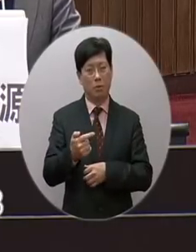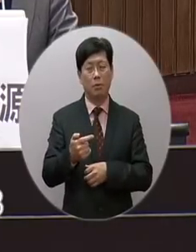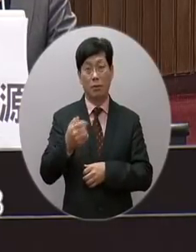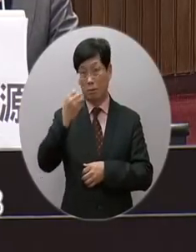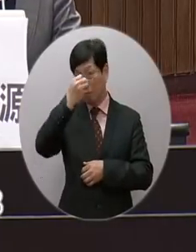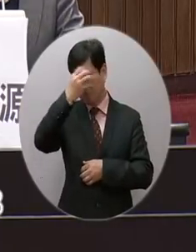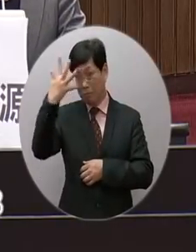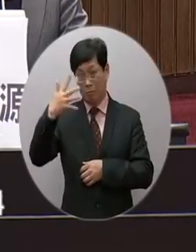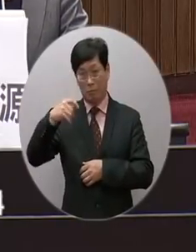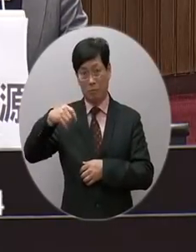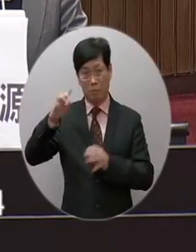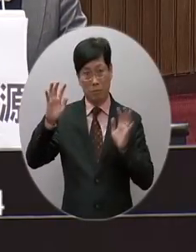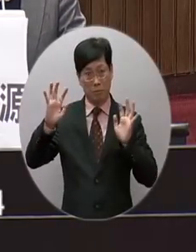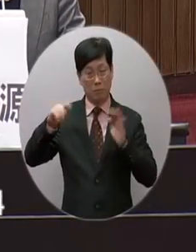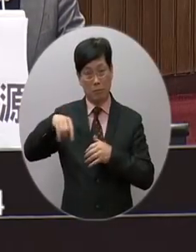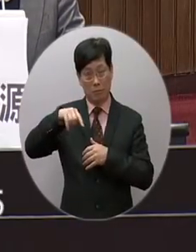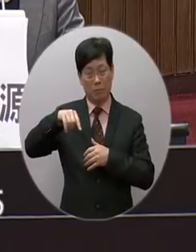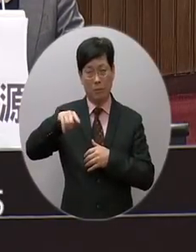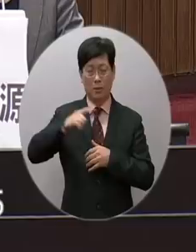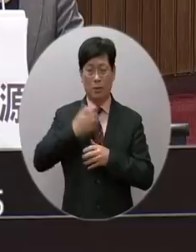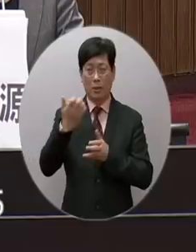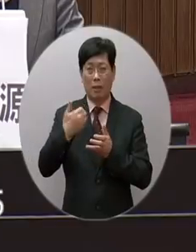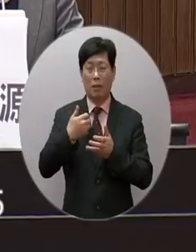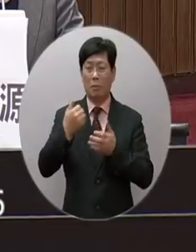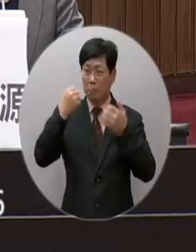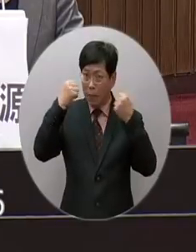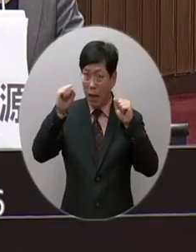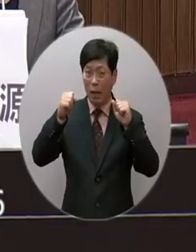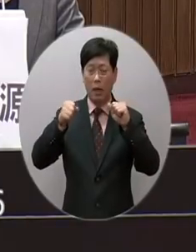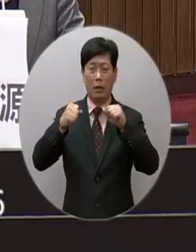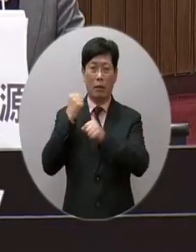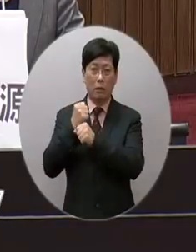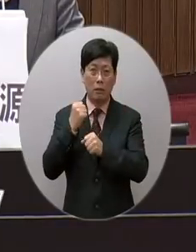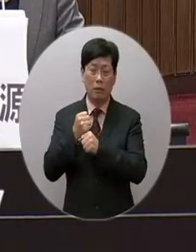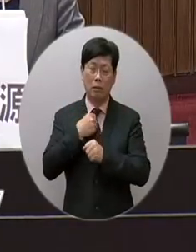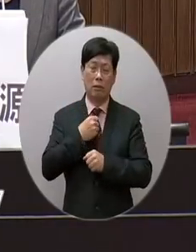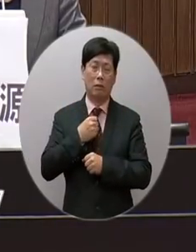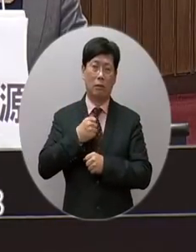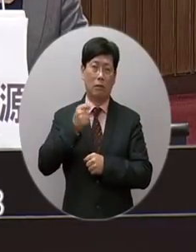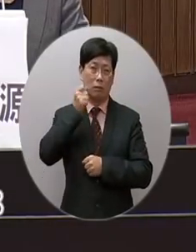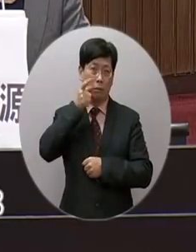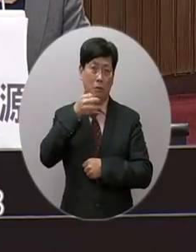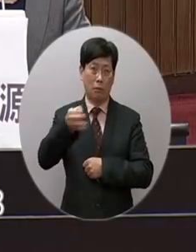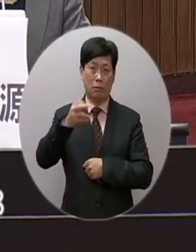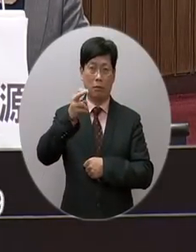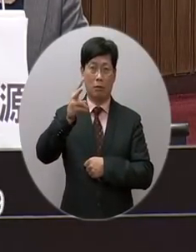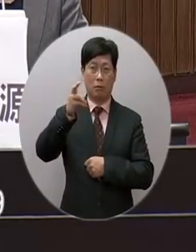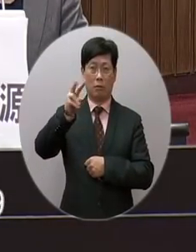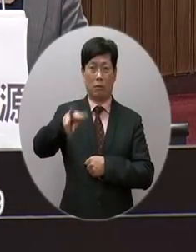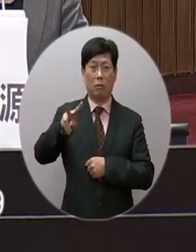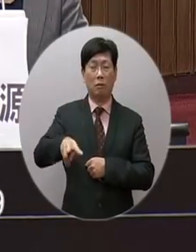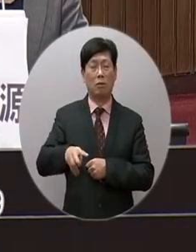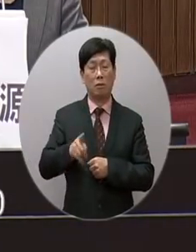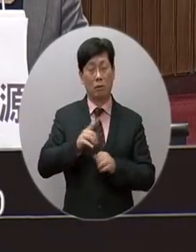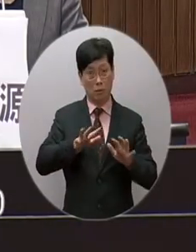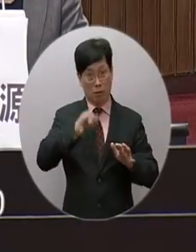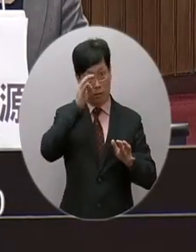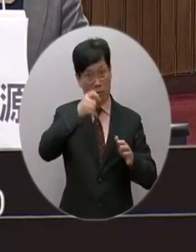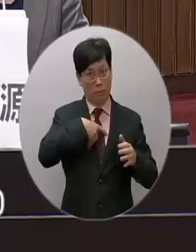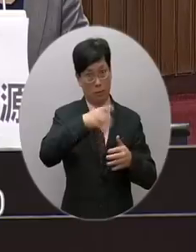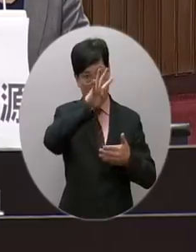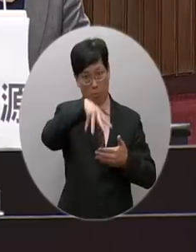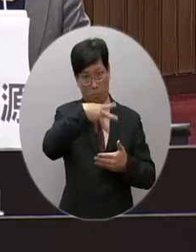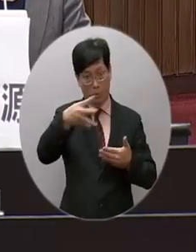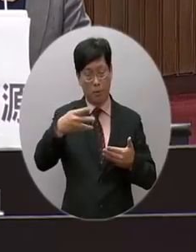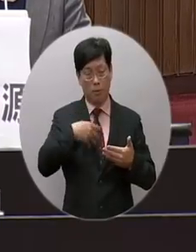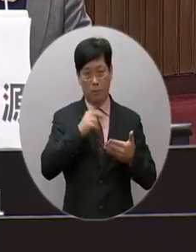轻人这个刚出社会很多只有领22K。那我想给这个院长看一个图表，